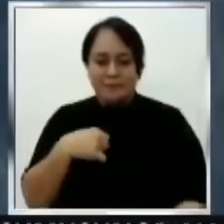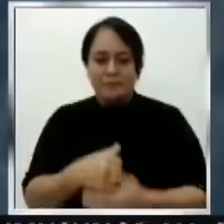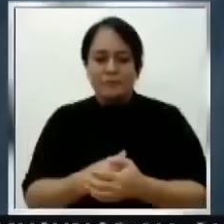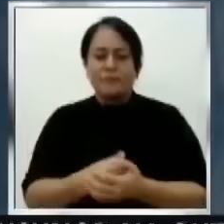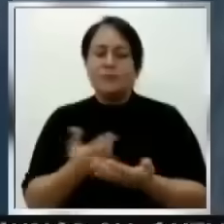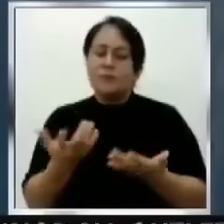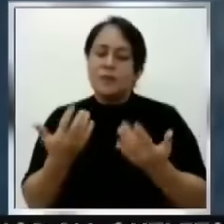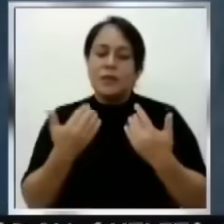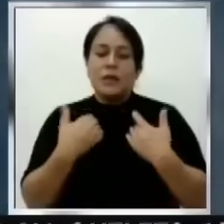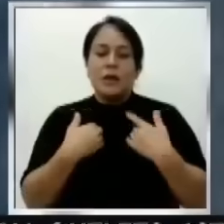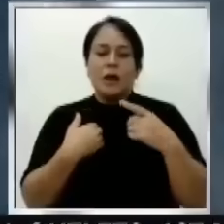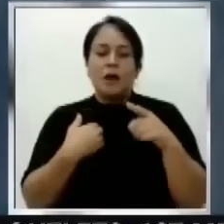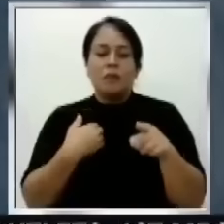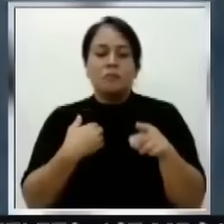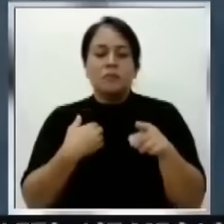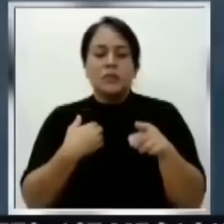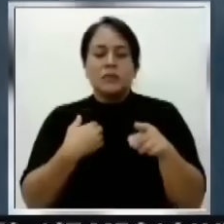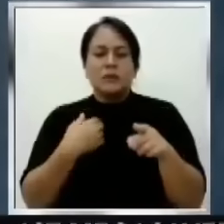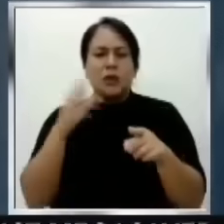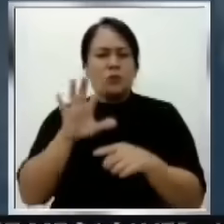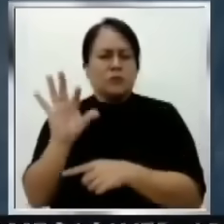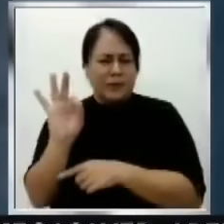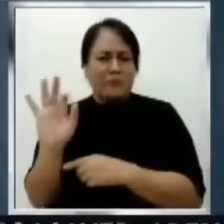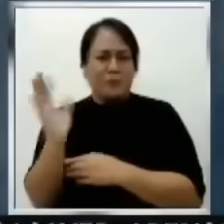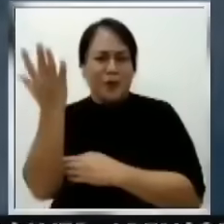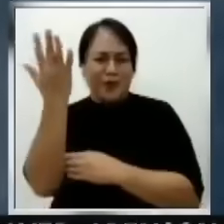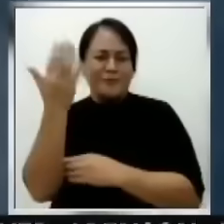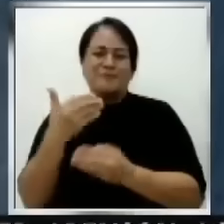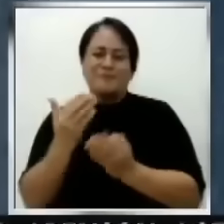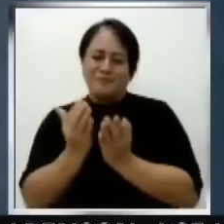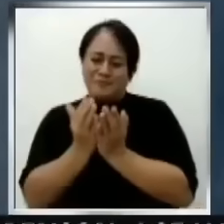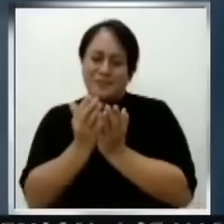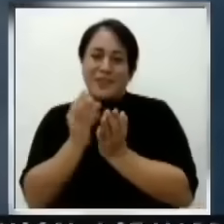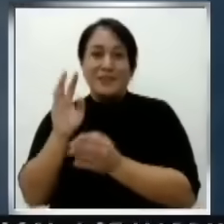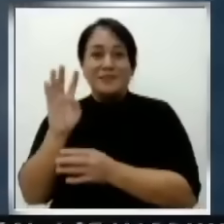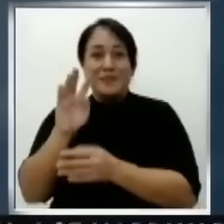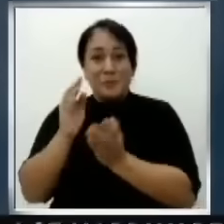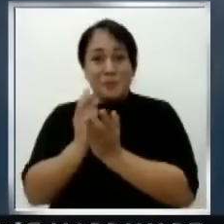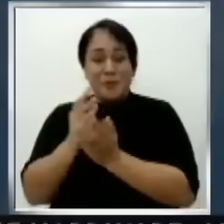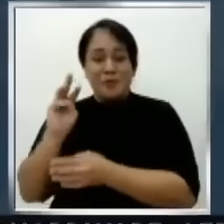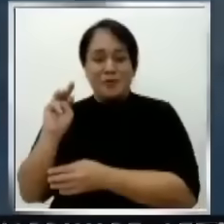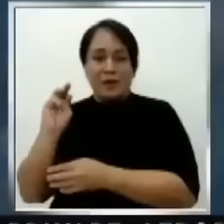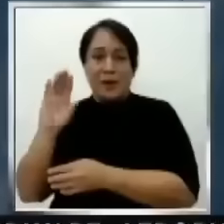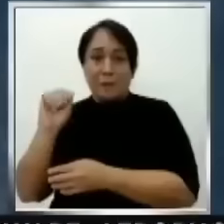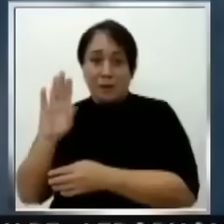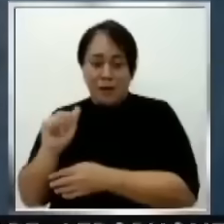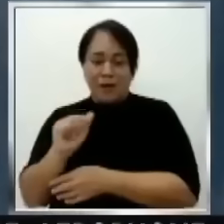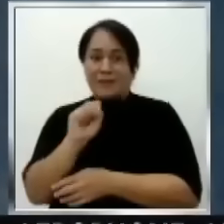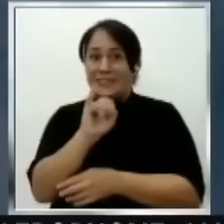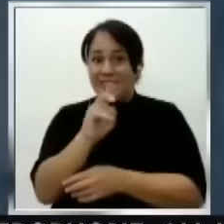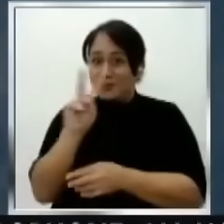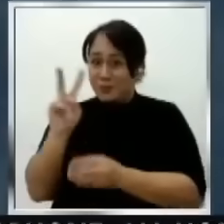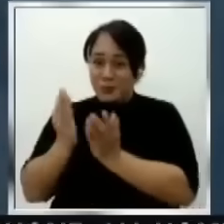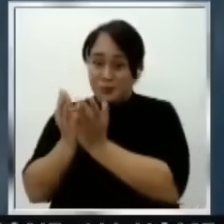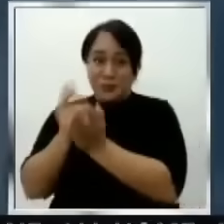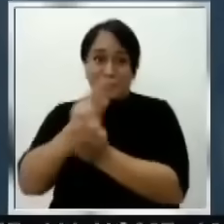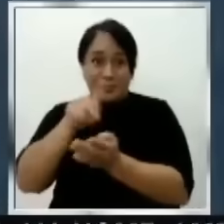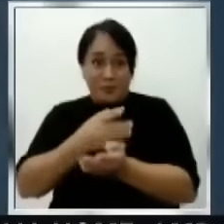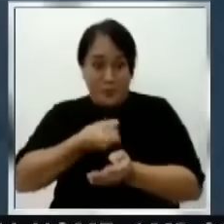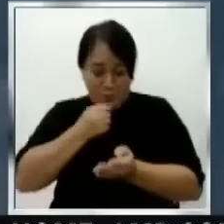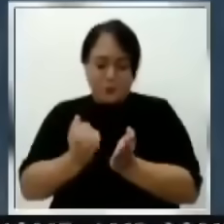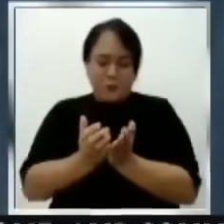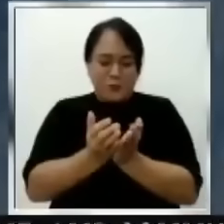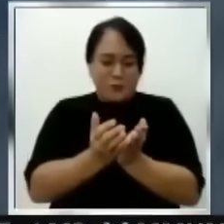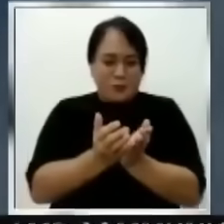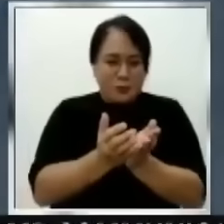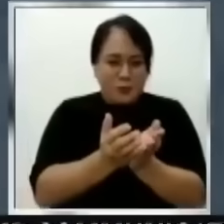ng umaga, nakalapit na sa Ayungin ang BRP Cabra at BRP Sindangan ng Pilipinas. Habang nakaposisyon daw